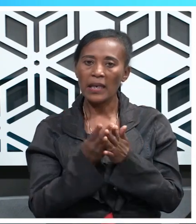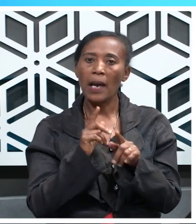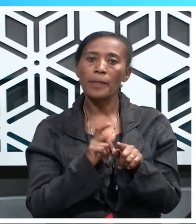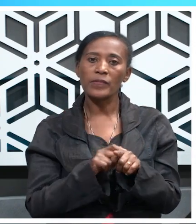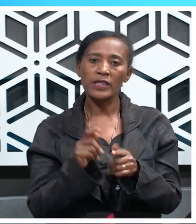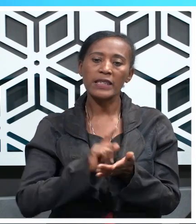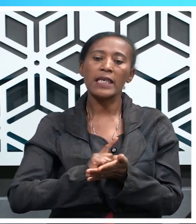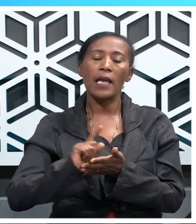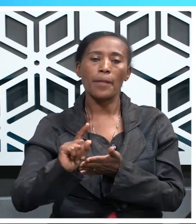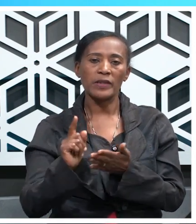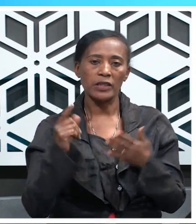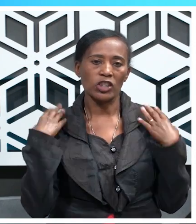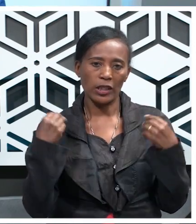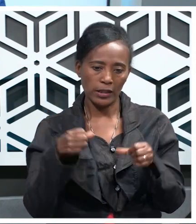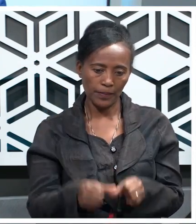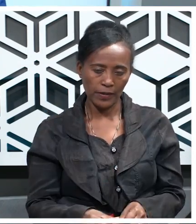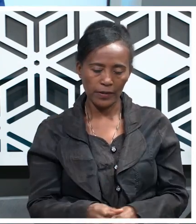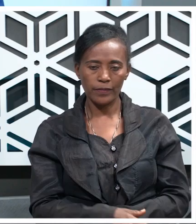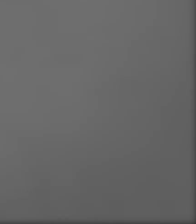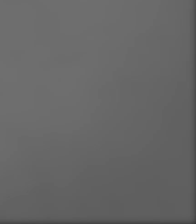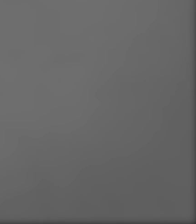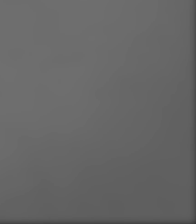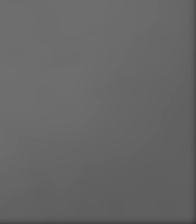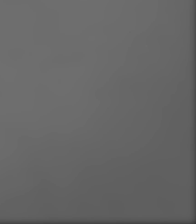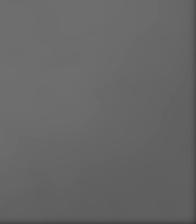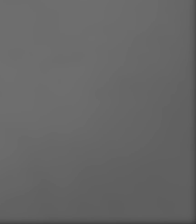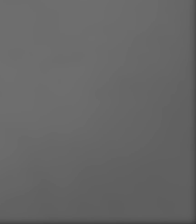ተሰነባበትን። መልካም ጊዜ። እስከ ሳምንት ቸርን ሰንብት።